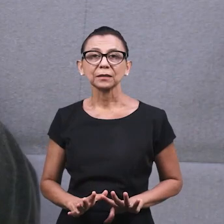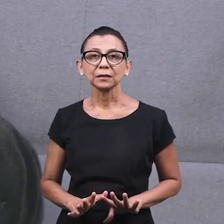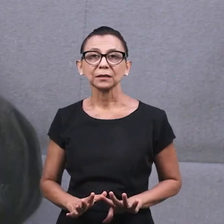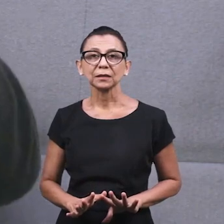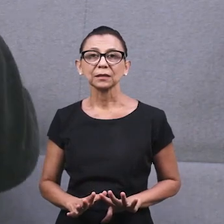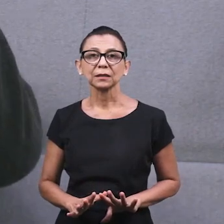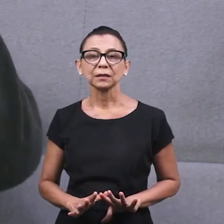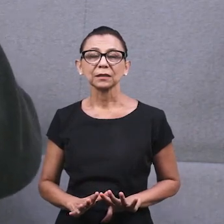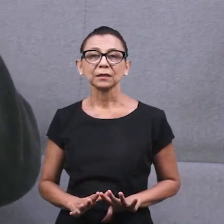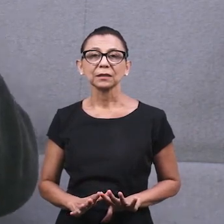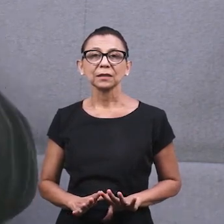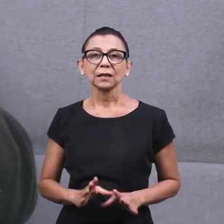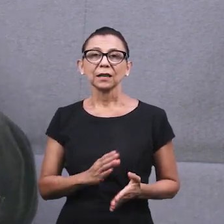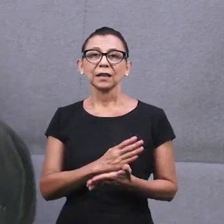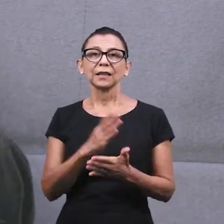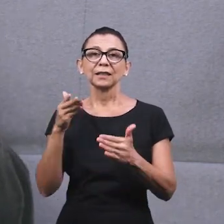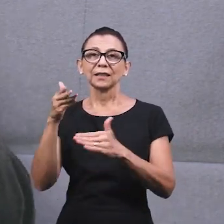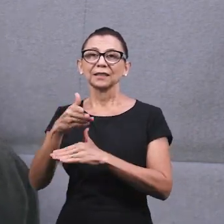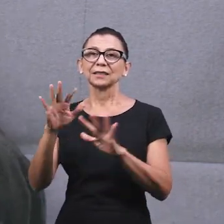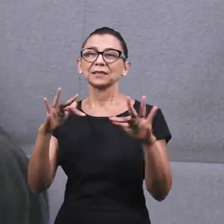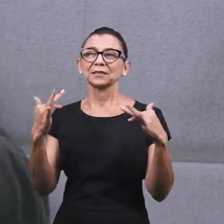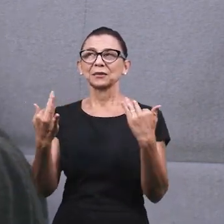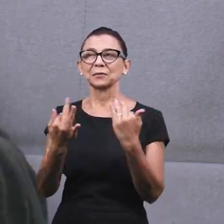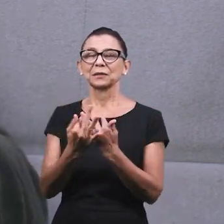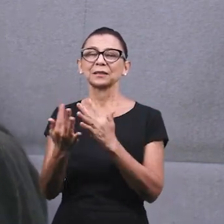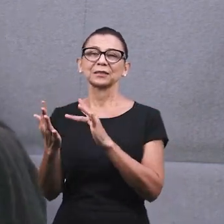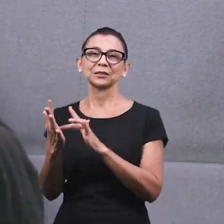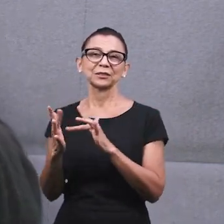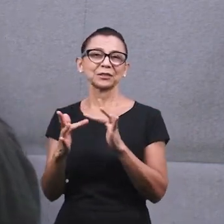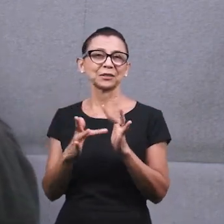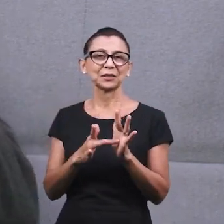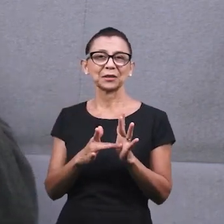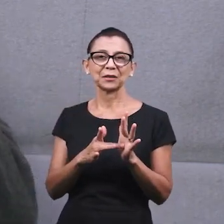il commence à être partie de la famille de Jésus.